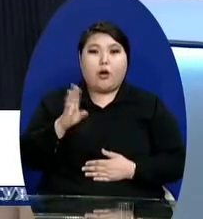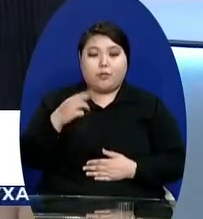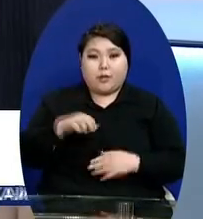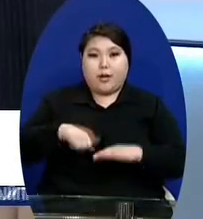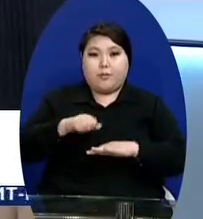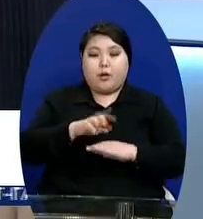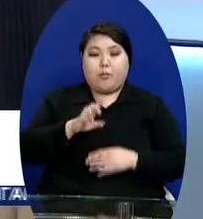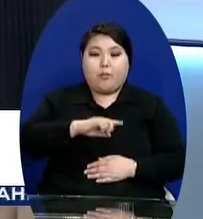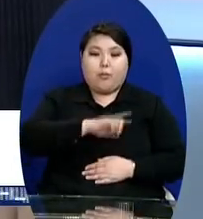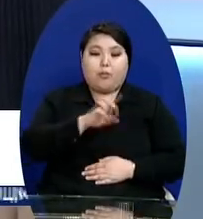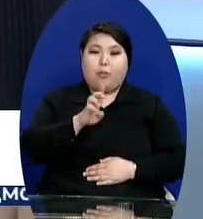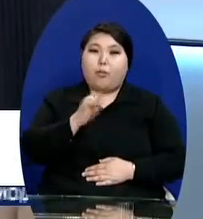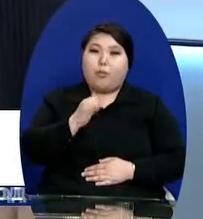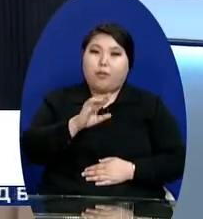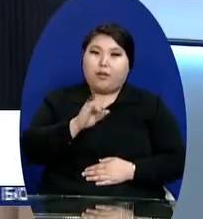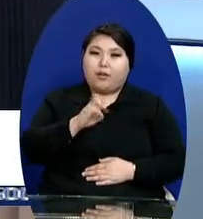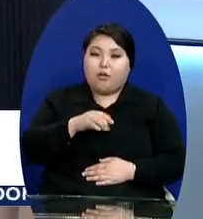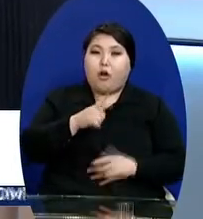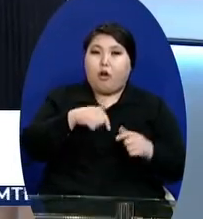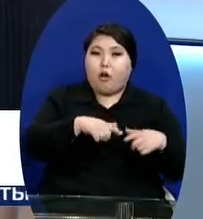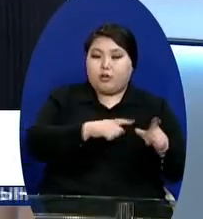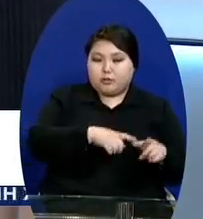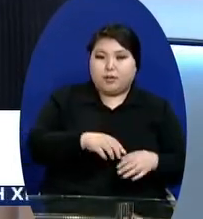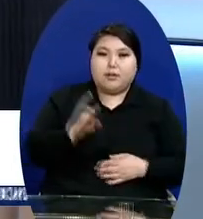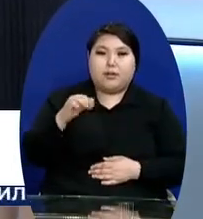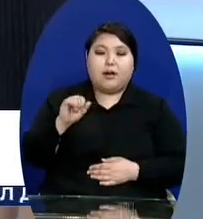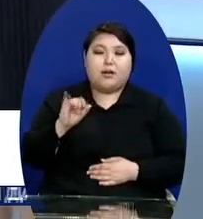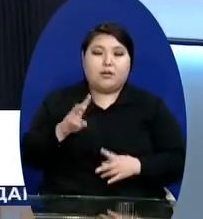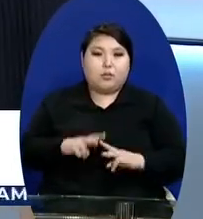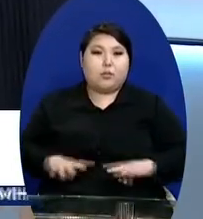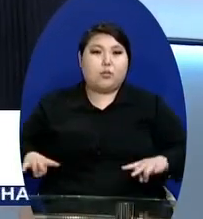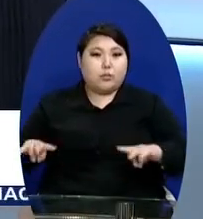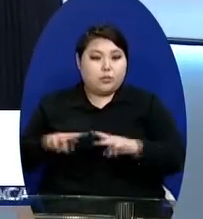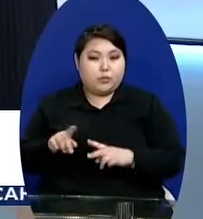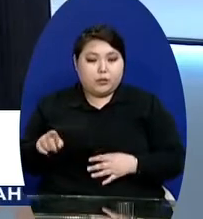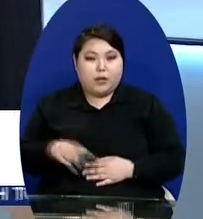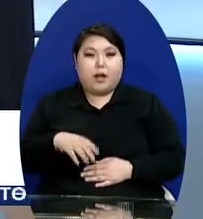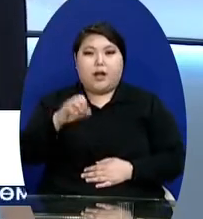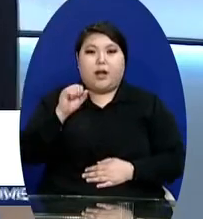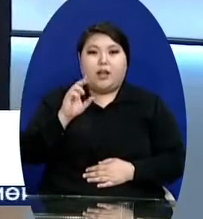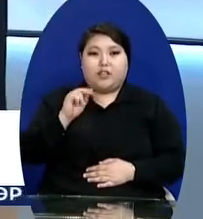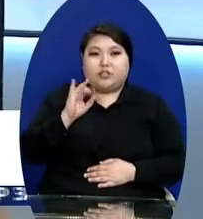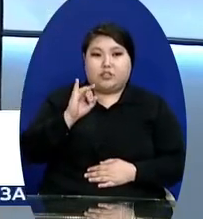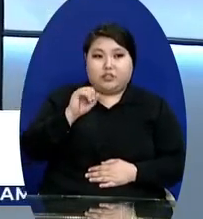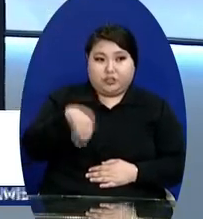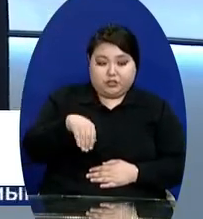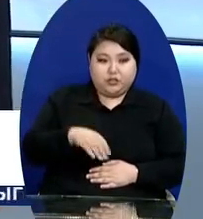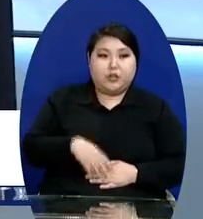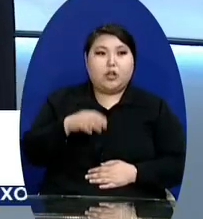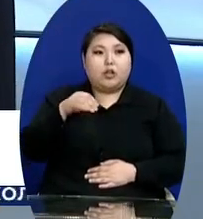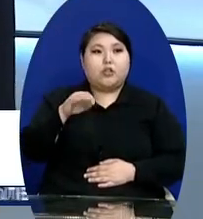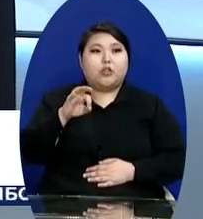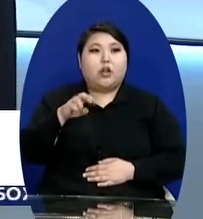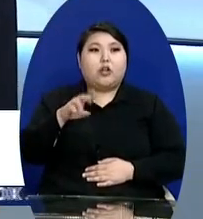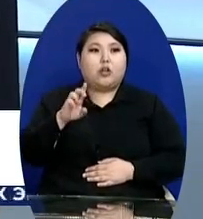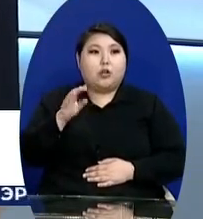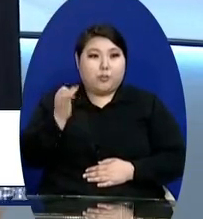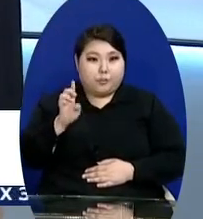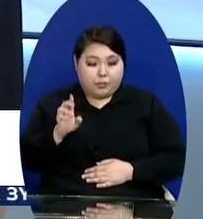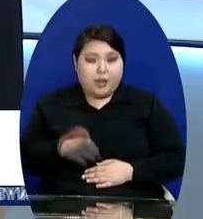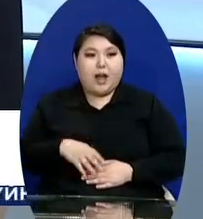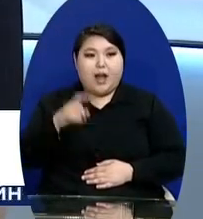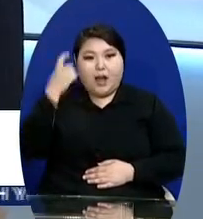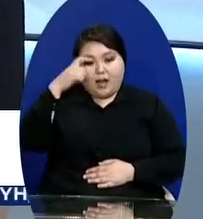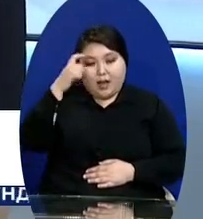одоо Буйнт хол болон за мөн Даян Нуур орчимдоо за мөн Ачит болон за мөн Толуб за хар